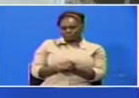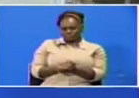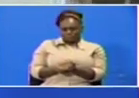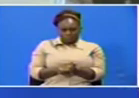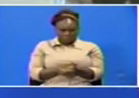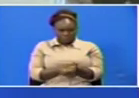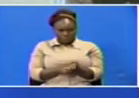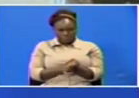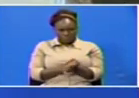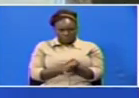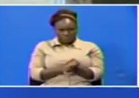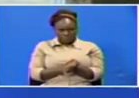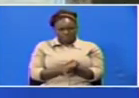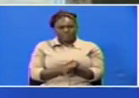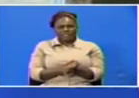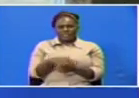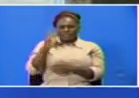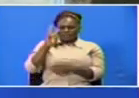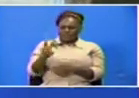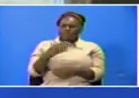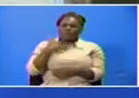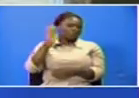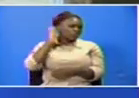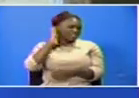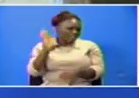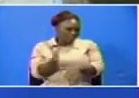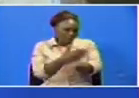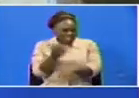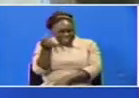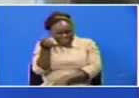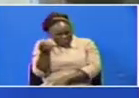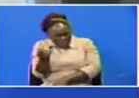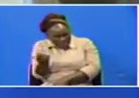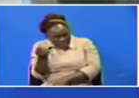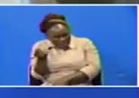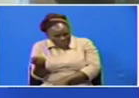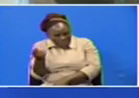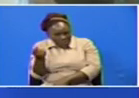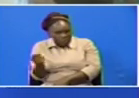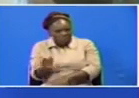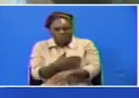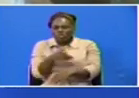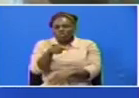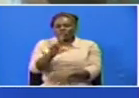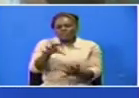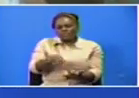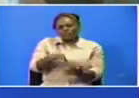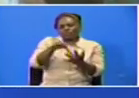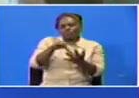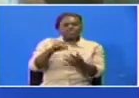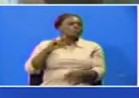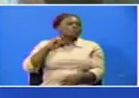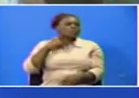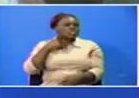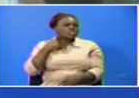kizuri kwa Watazamaji wangependa kusikia sauti yako hewani moja kwa moja ukiwachapia kibao chote ambacho labda ni favorite yako.